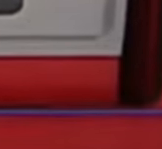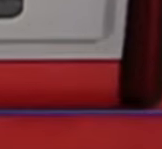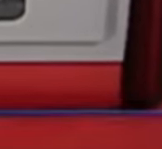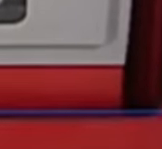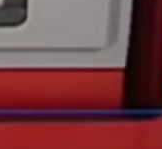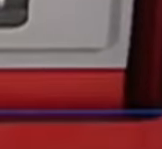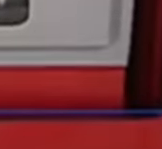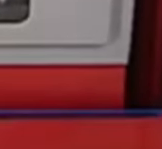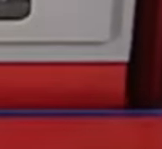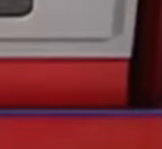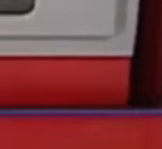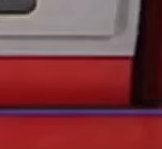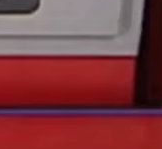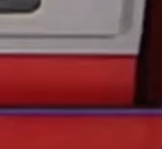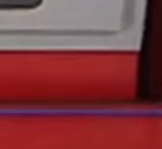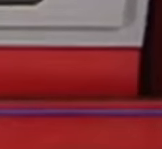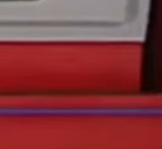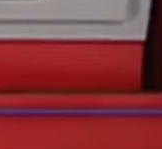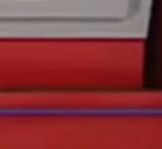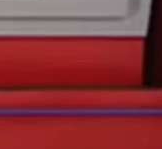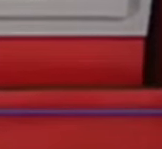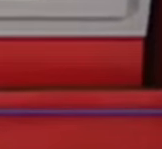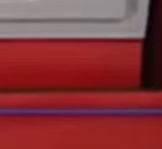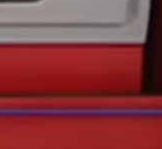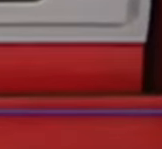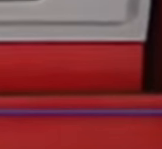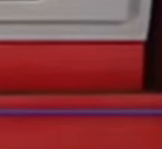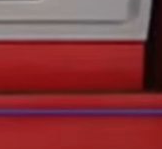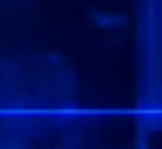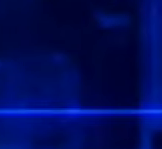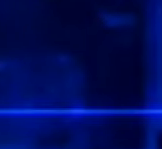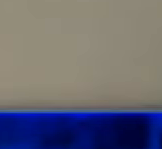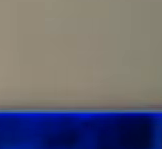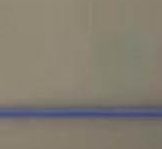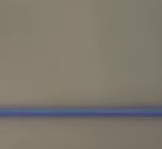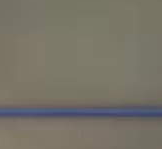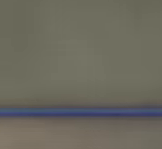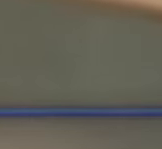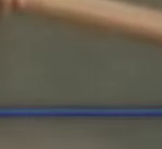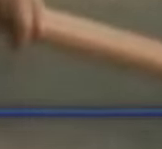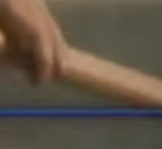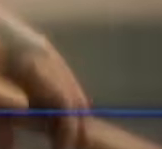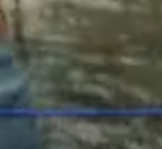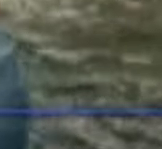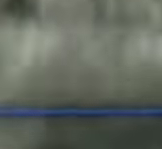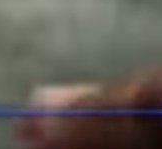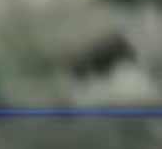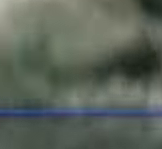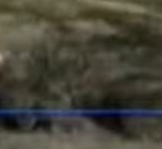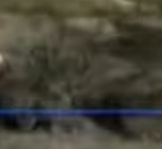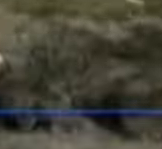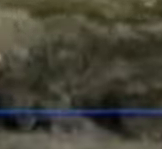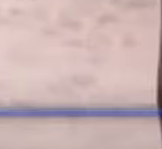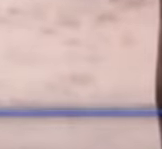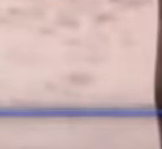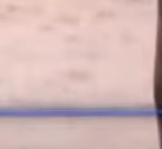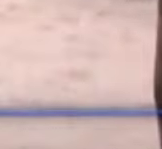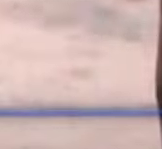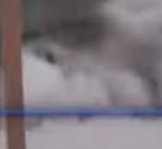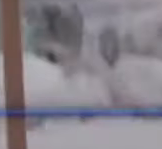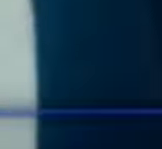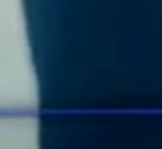para salisihan ang mga nag-withdraw sa ATM. At live action adaptation ng Avatar The Last